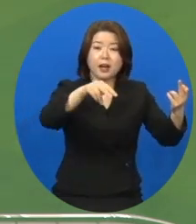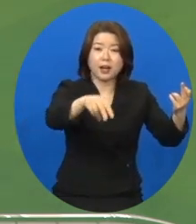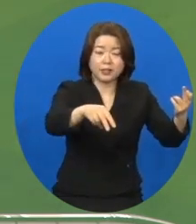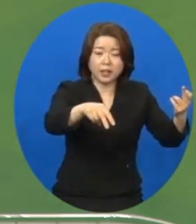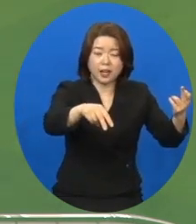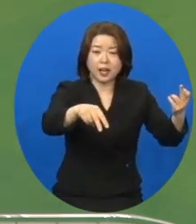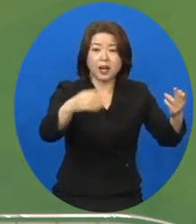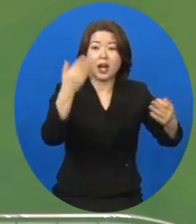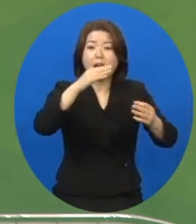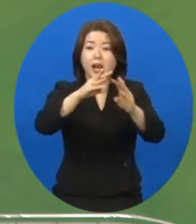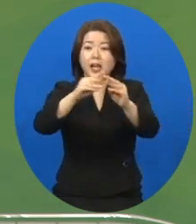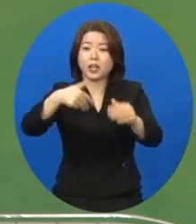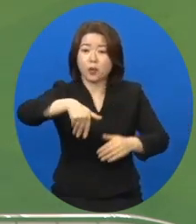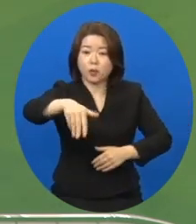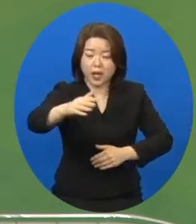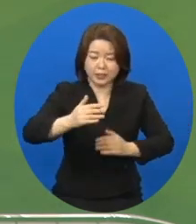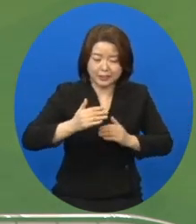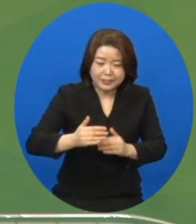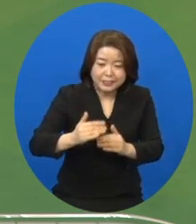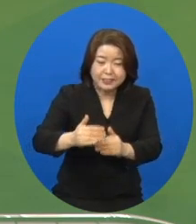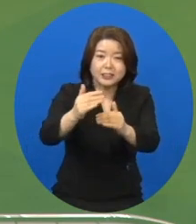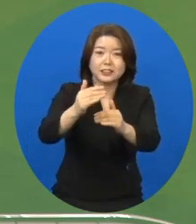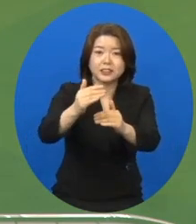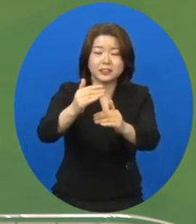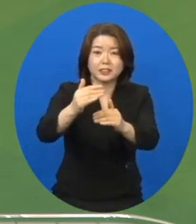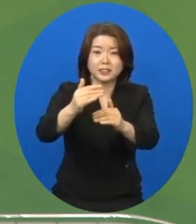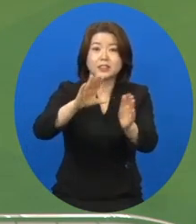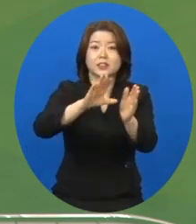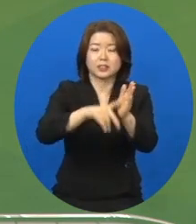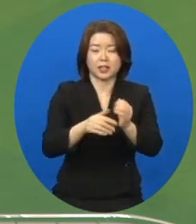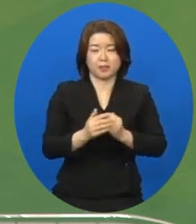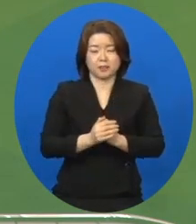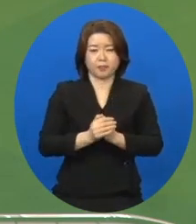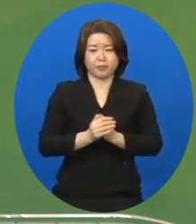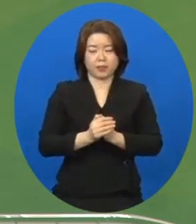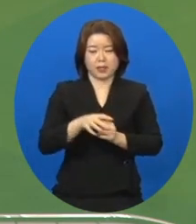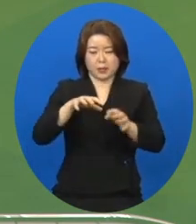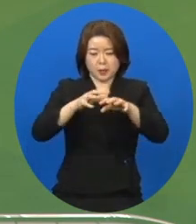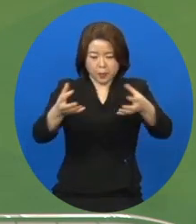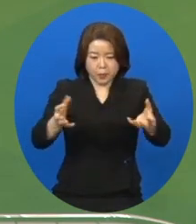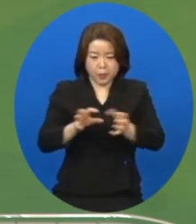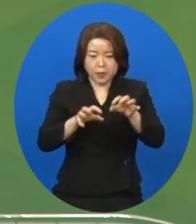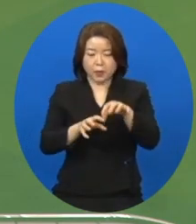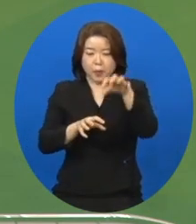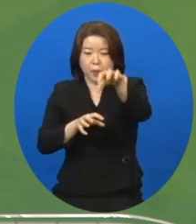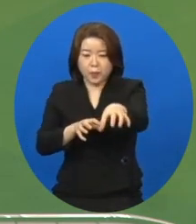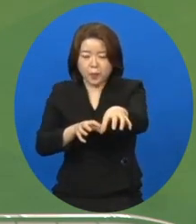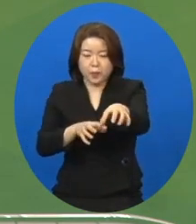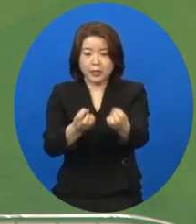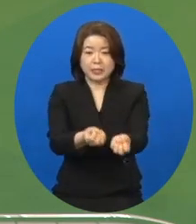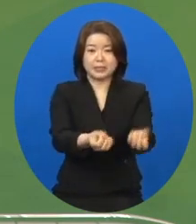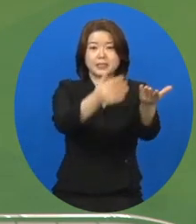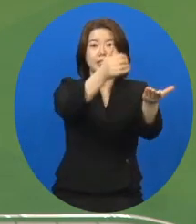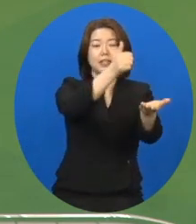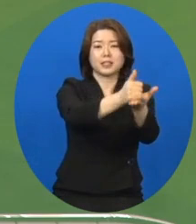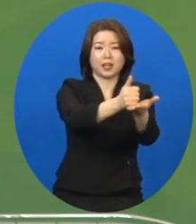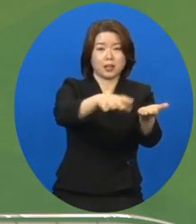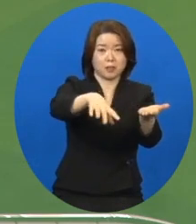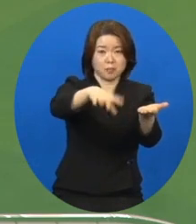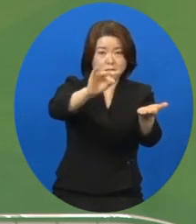때 맨 앞에 언약궤를 맨 제사장들을 맨 앞에 세웠습니다. 그